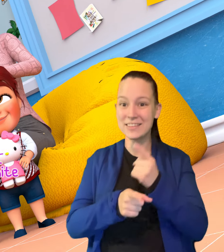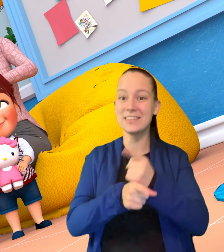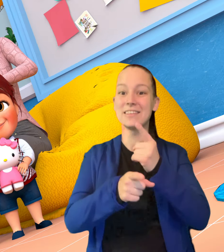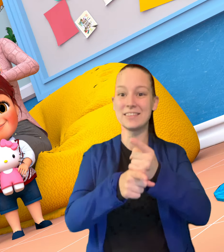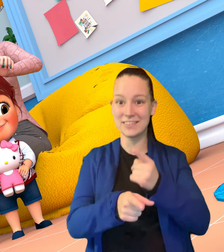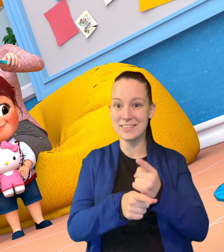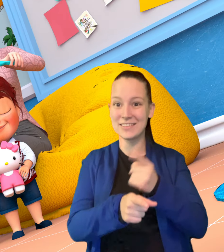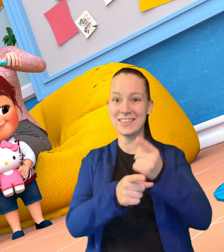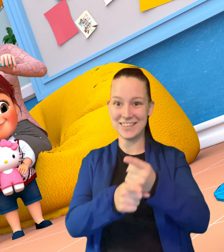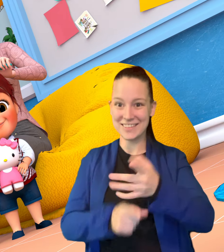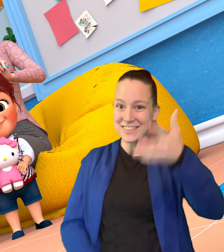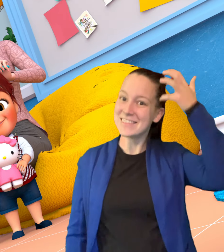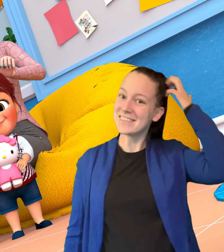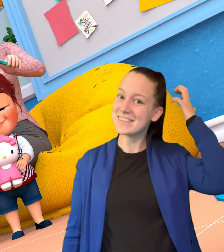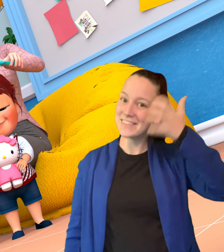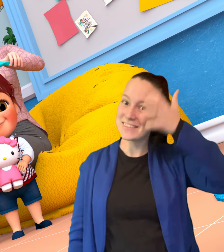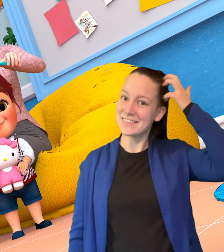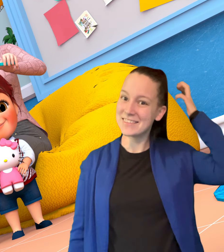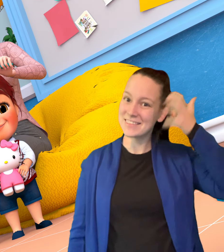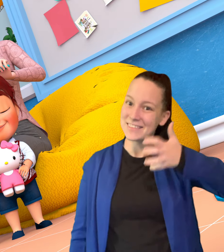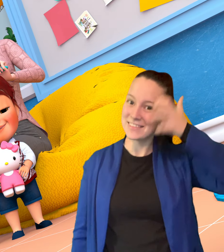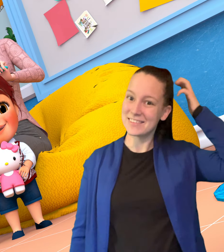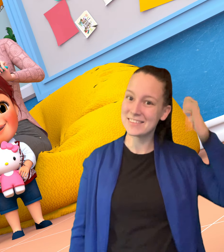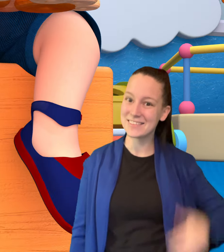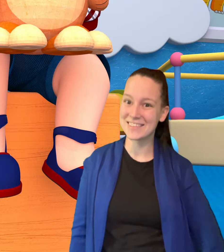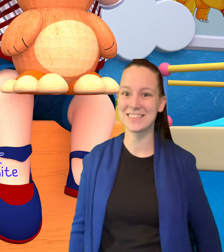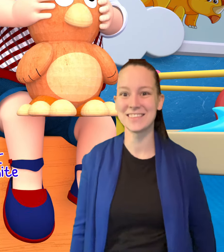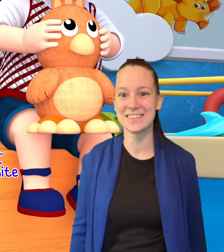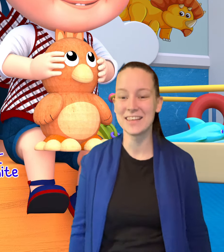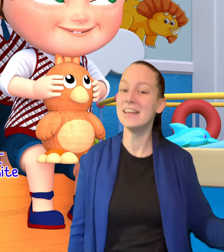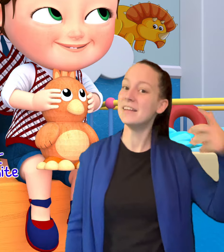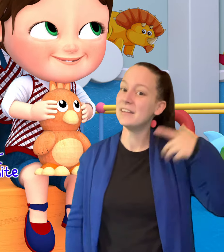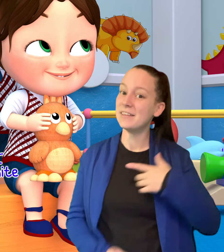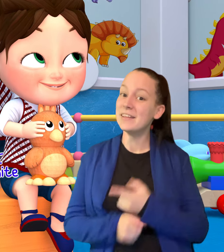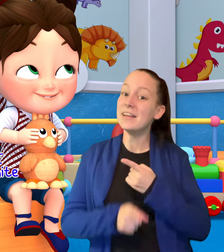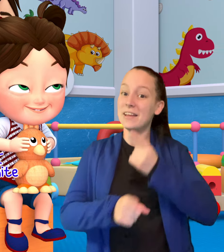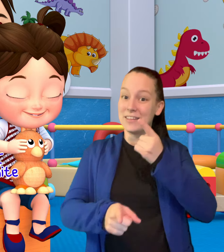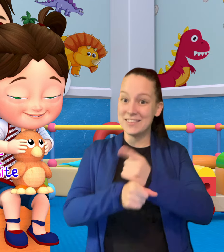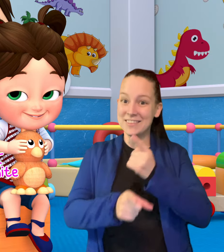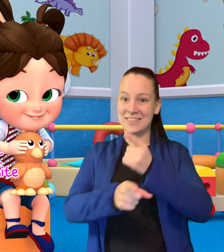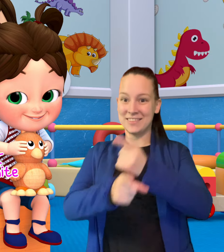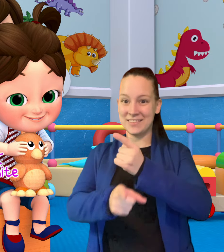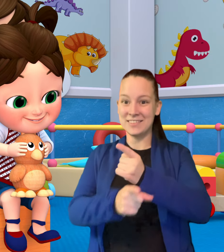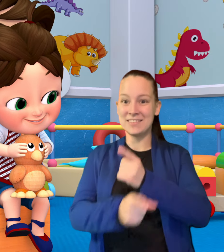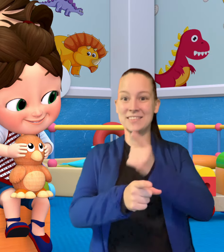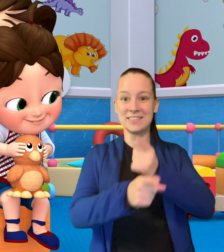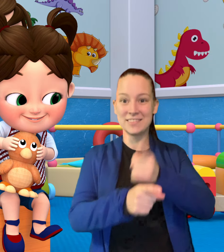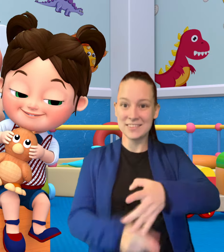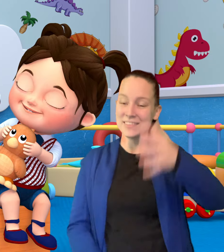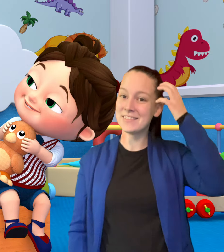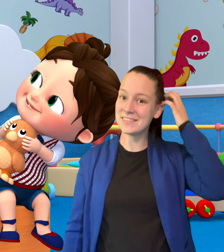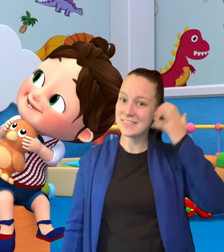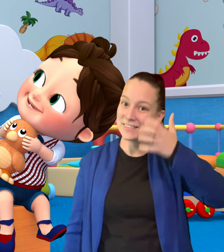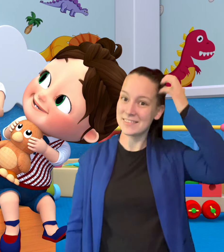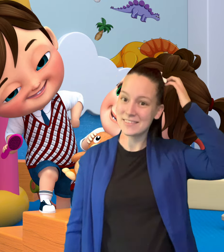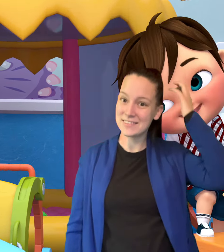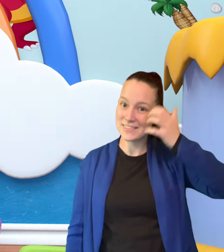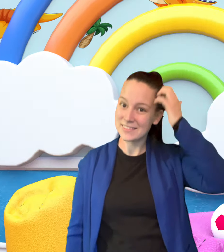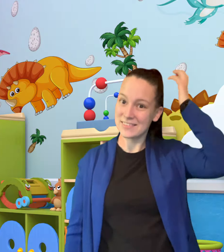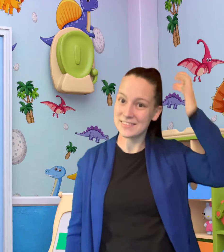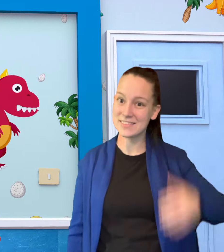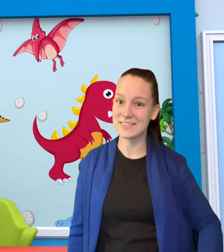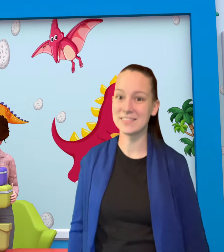溶かして毎日ねちゃんとちゃんと溶かして毎日